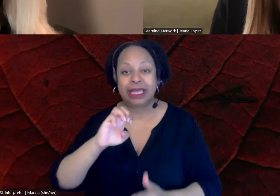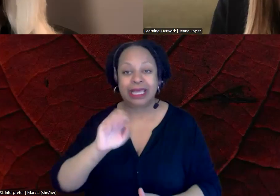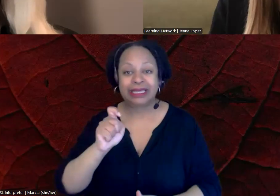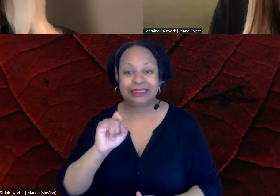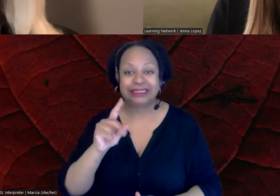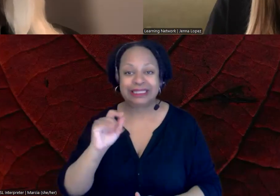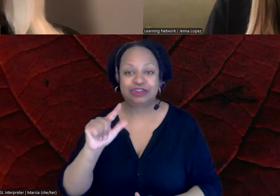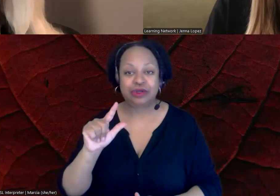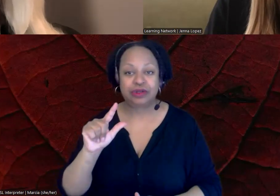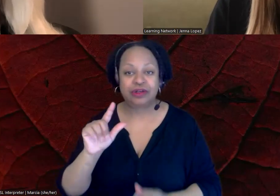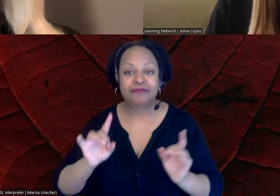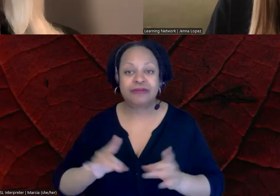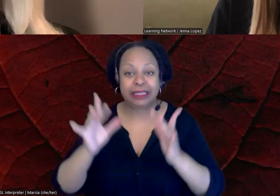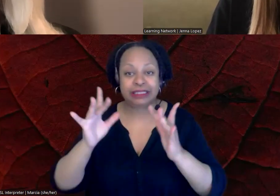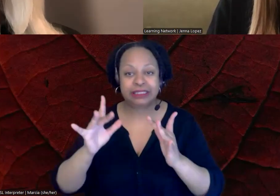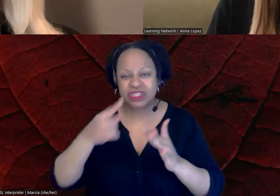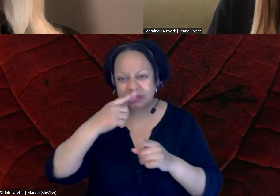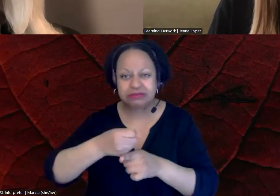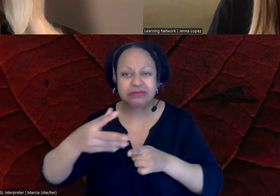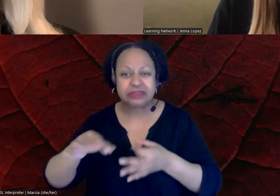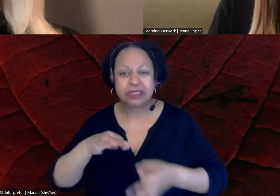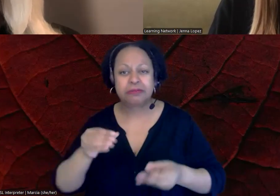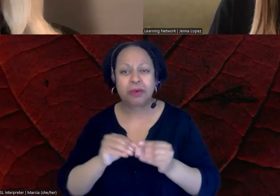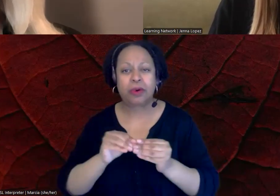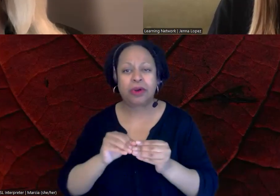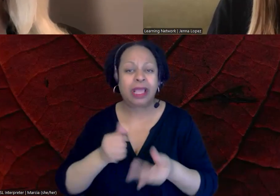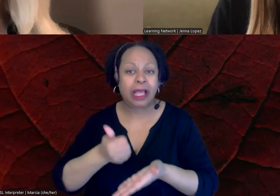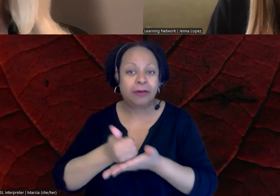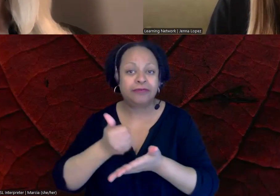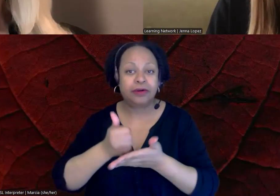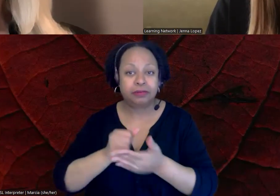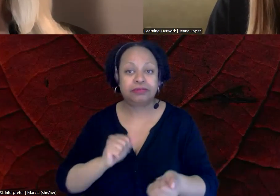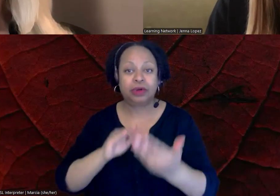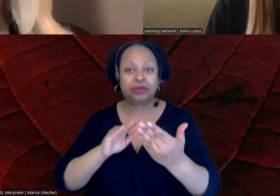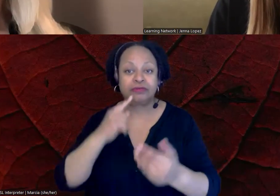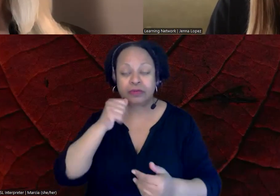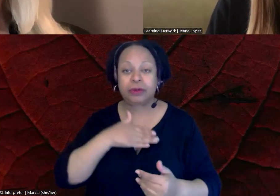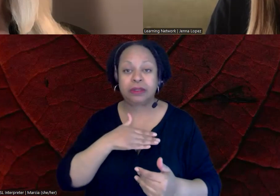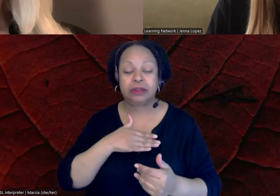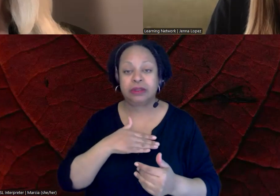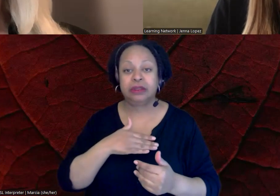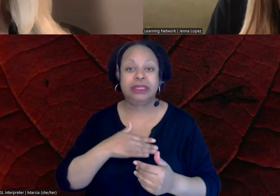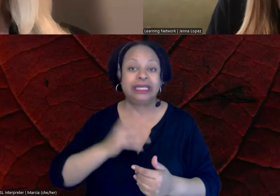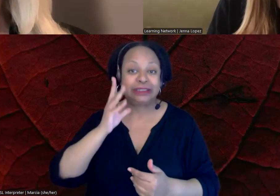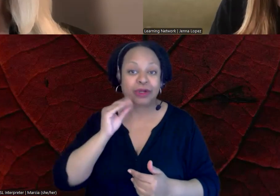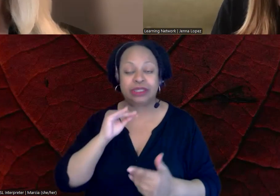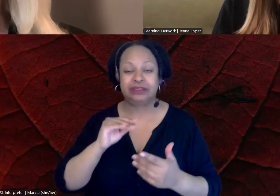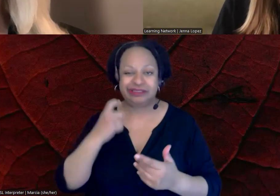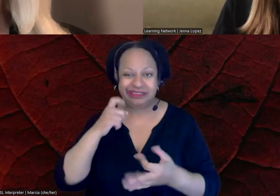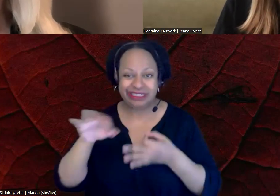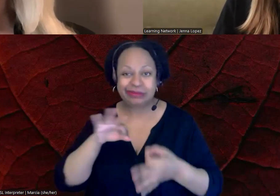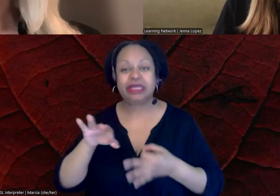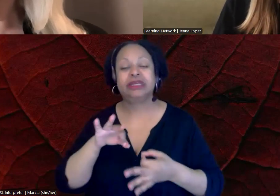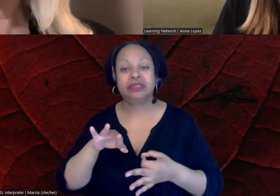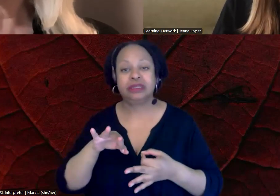Quelqu'un pose une question sur la violence existentielle. Est-ce que vous pourriez, s'il vous plaît, signaler les pratiques utiles pour les femmes